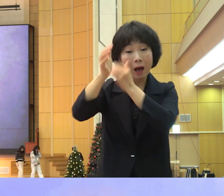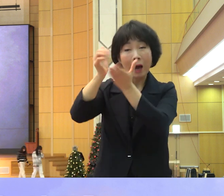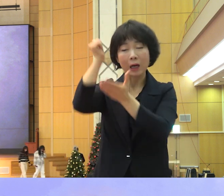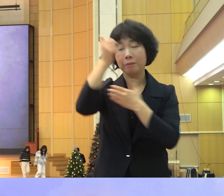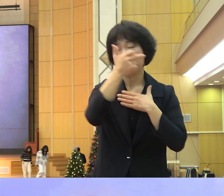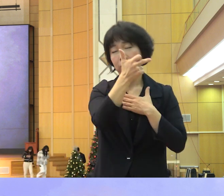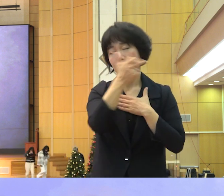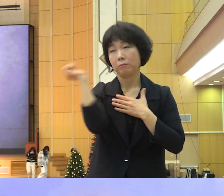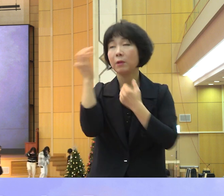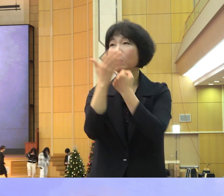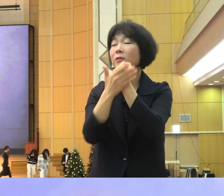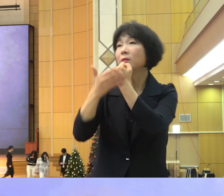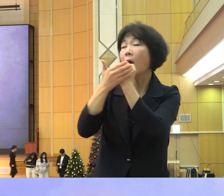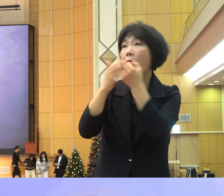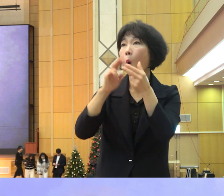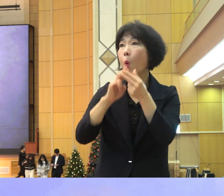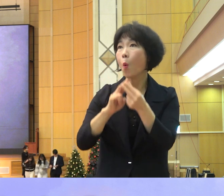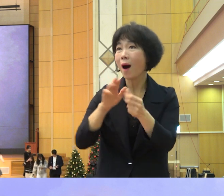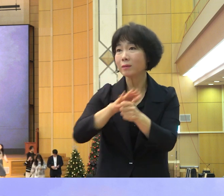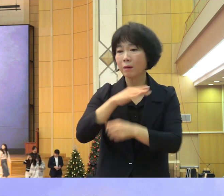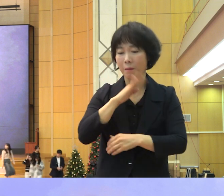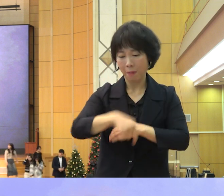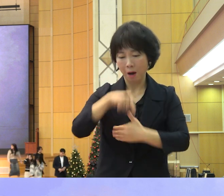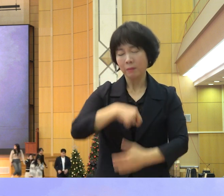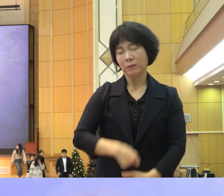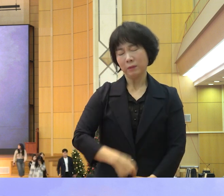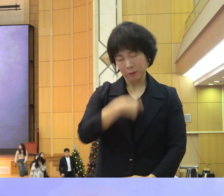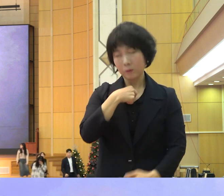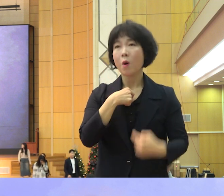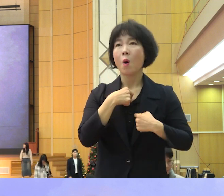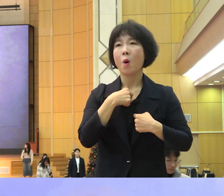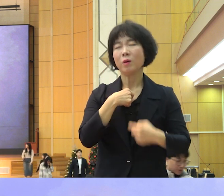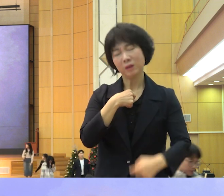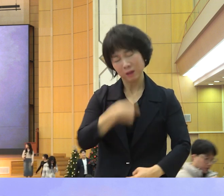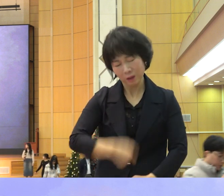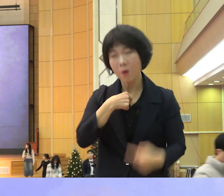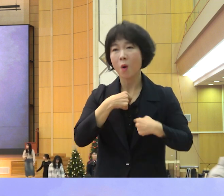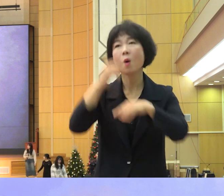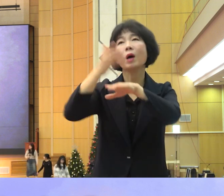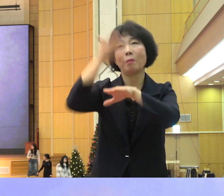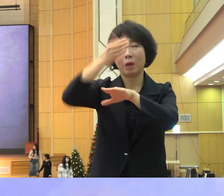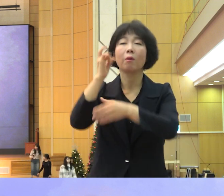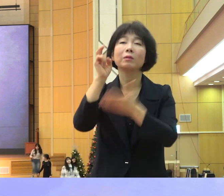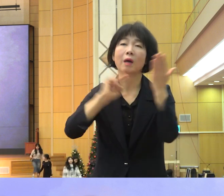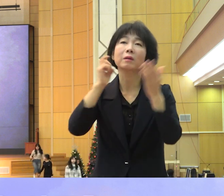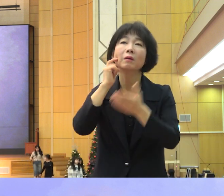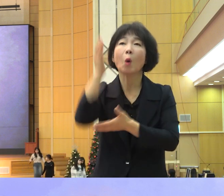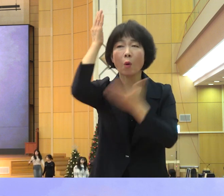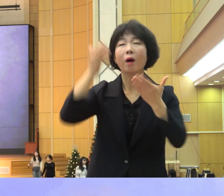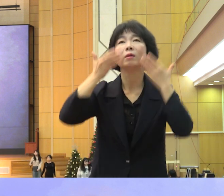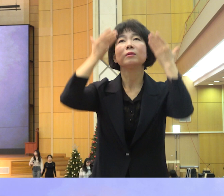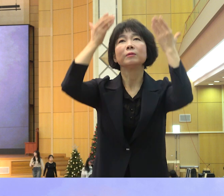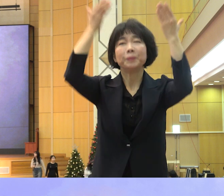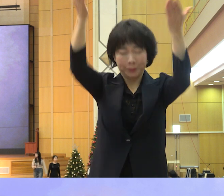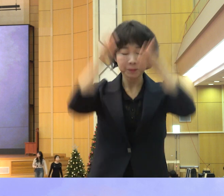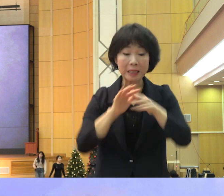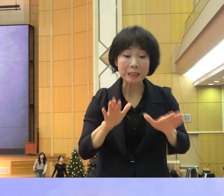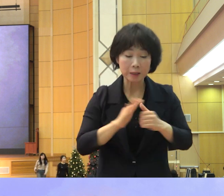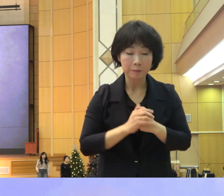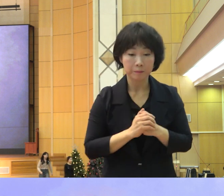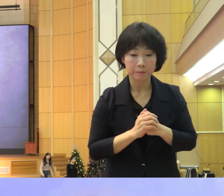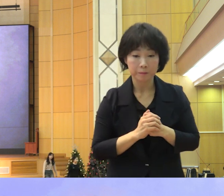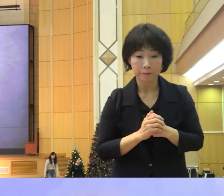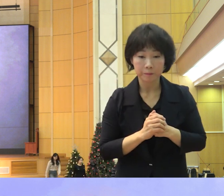하나님의 그 크신 은혜와 사랑을 진심으로 고맙고 감사와 찬송과 존귀 영광을